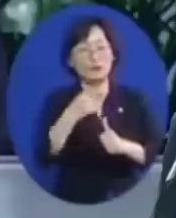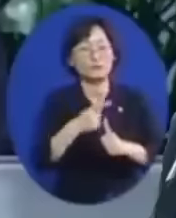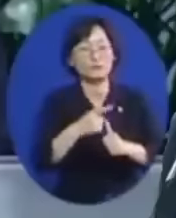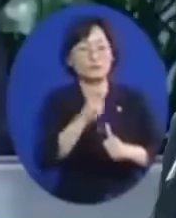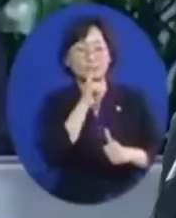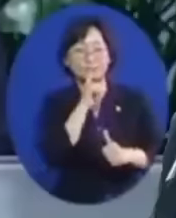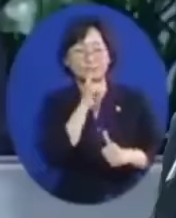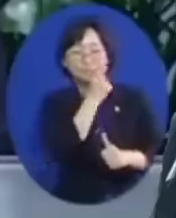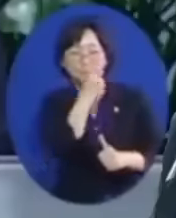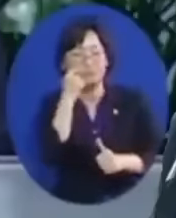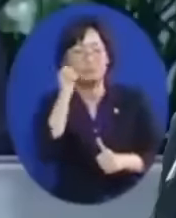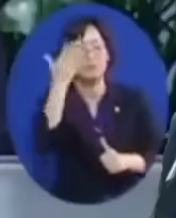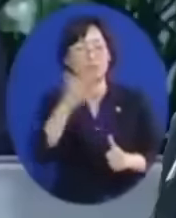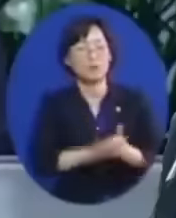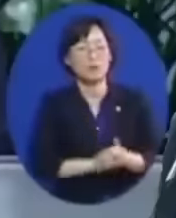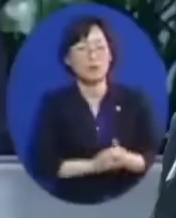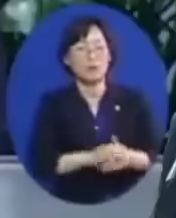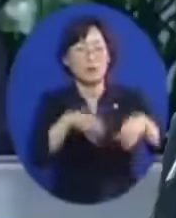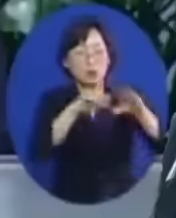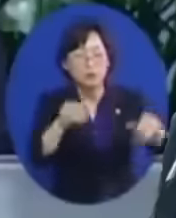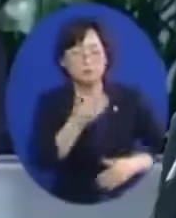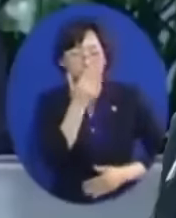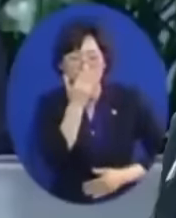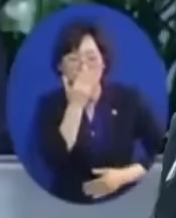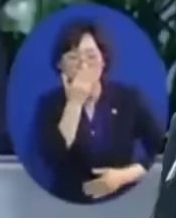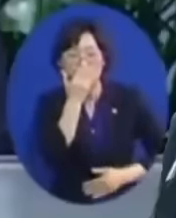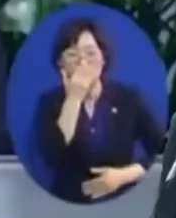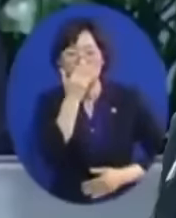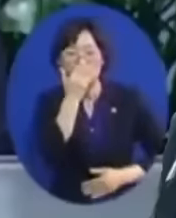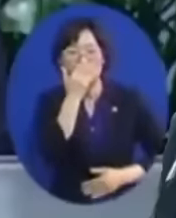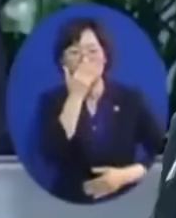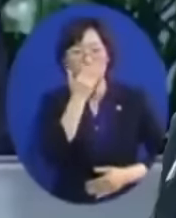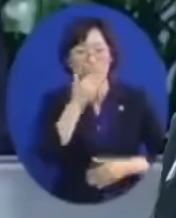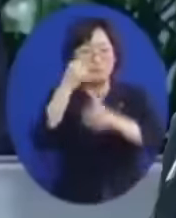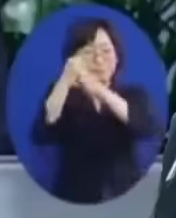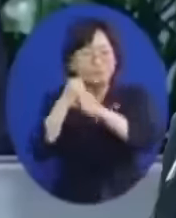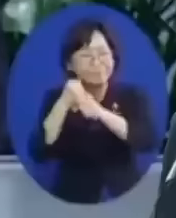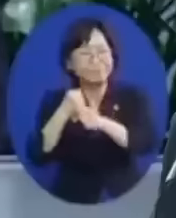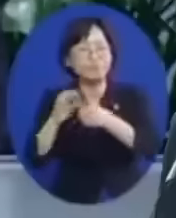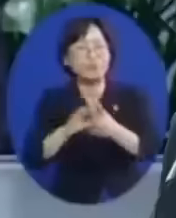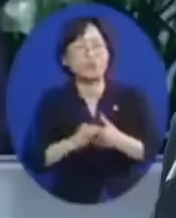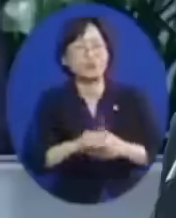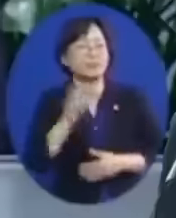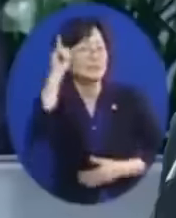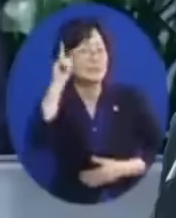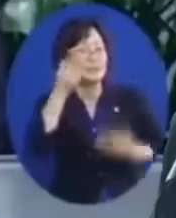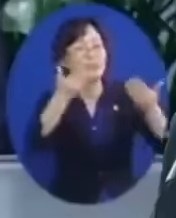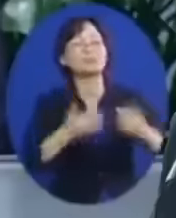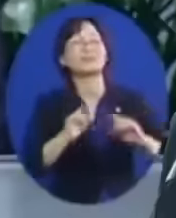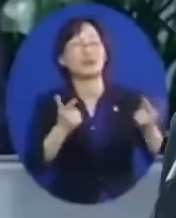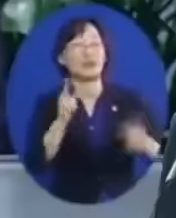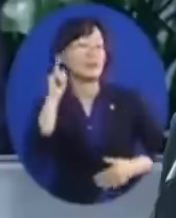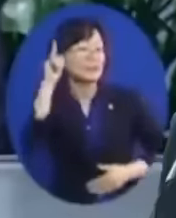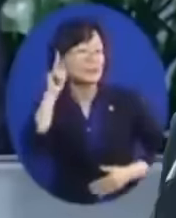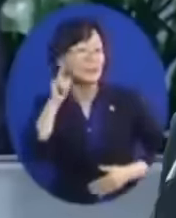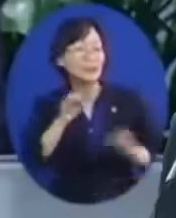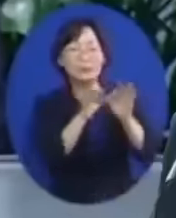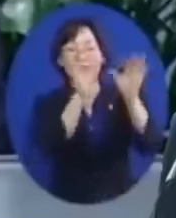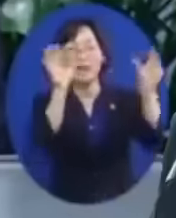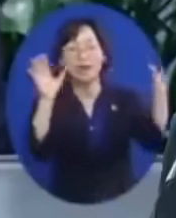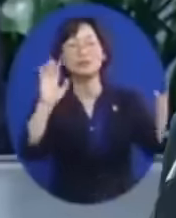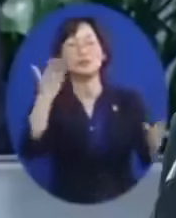않습니다. 그리고 온유와 겸손을 멍에를 걸머지고 나가면 스트레스를 받지 않습니다. 스트레스가 사라지는